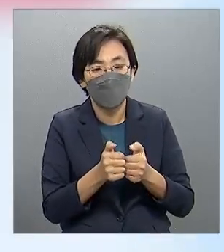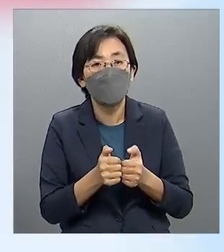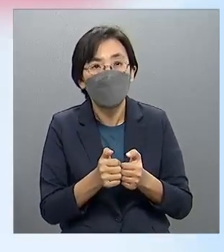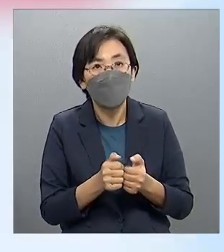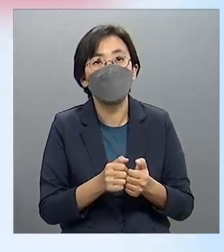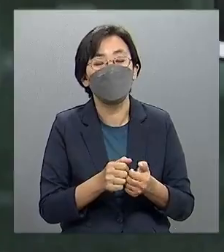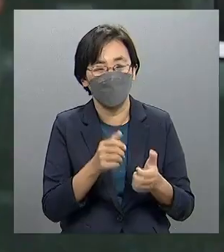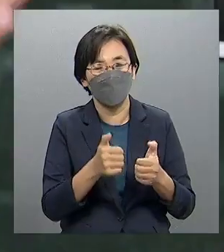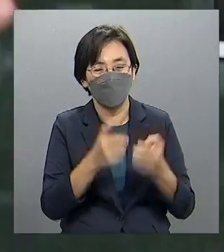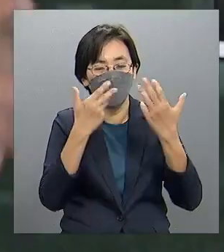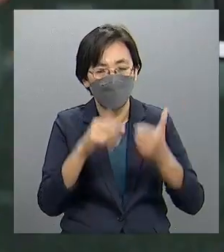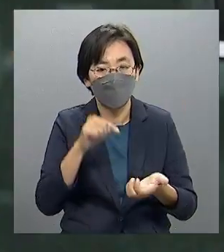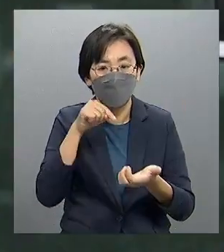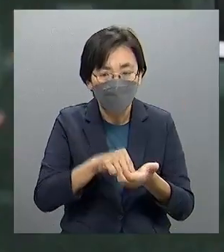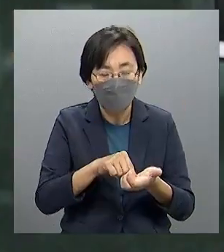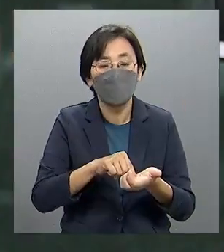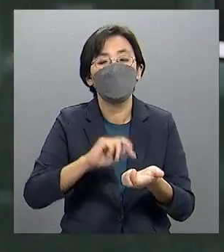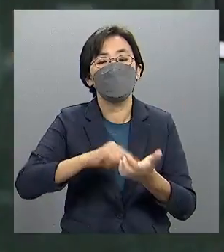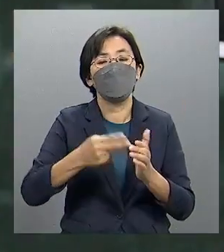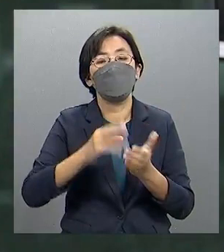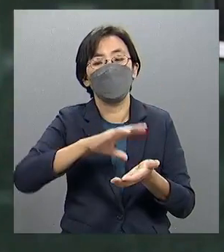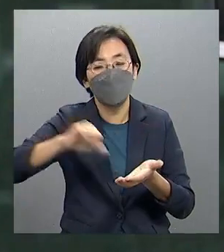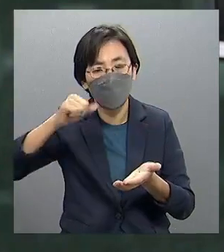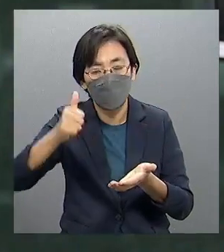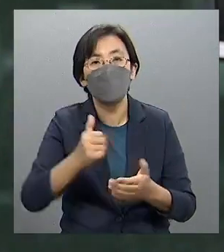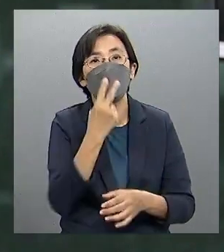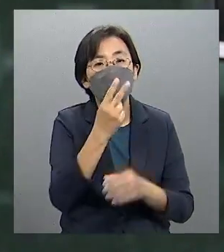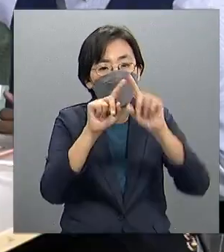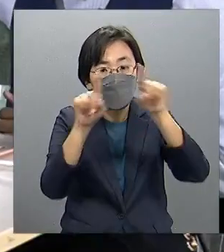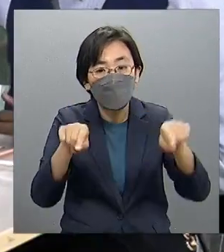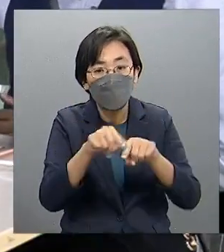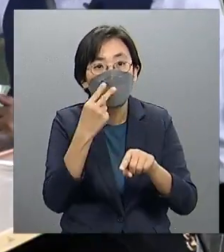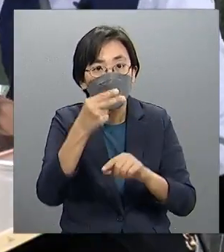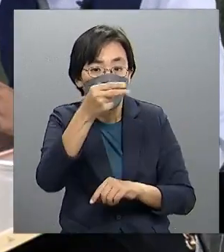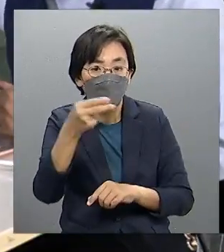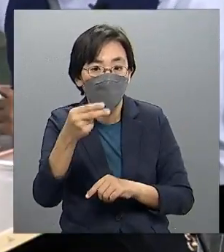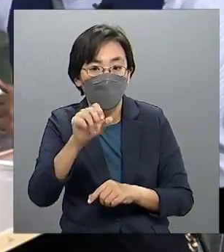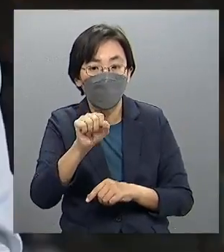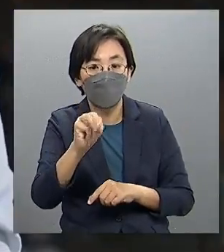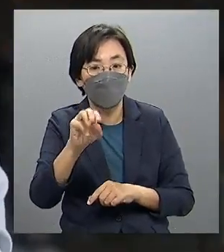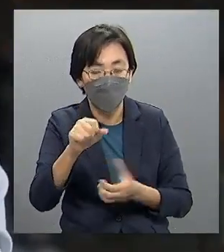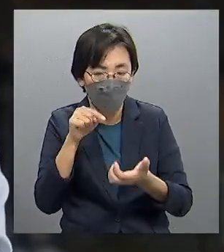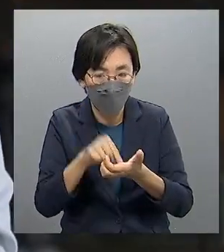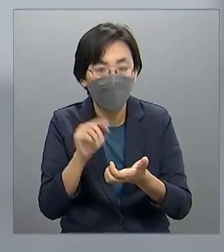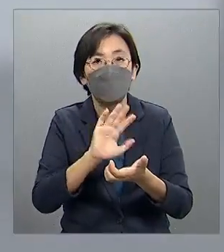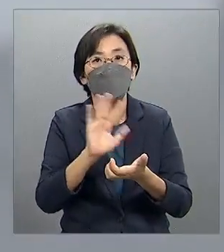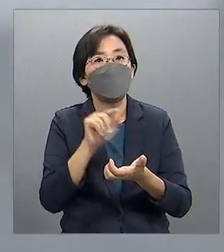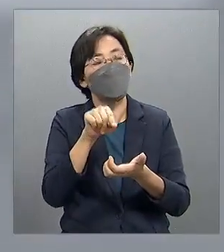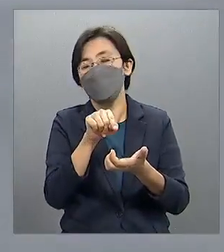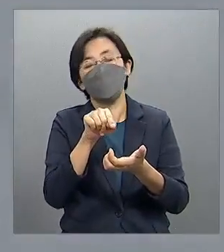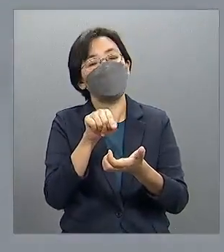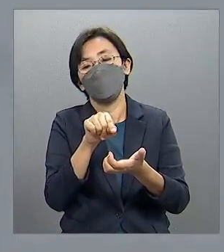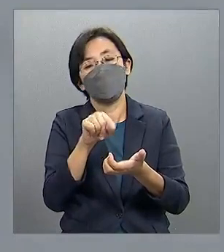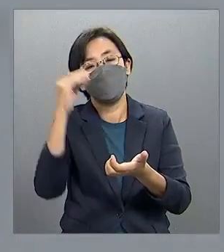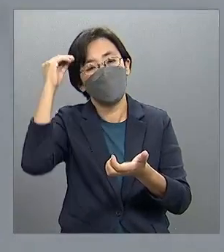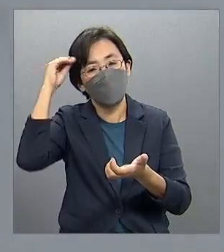จรไปเรียบร้อย แต่วันนี้ก็มาเตือนกันแล้วถ้าเกิดได้เห็นข้อความอะไรแบบนี้ส่งมาอยากคลิกเข้าไป เห็นอย่างนี้ฟันธงเลย ครับ วิธีที่แน่นอน ครับ แล้วคุณ